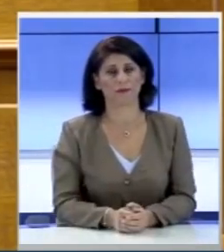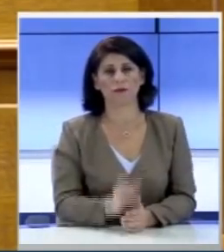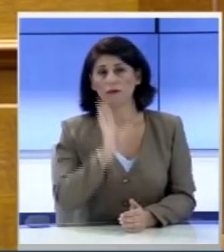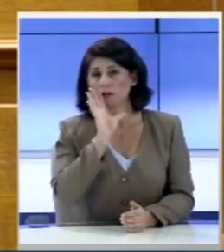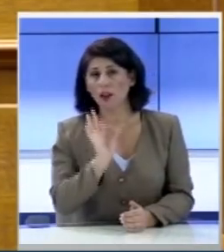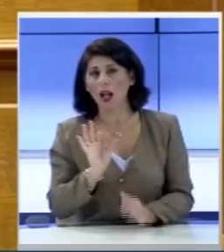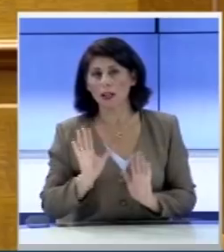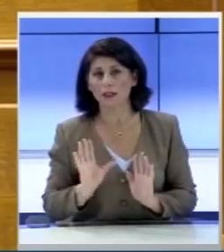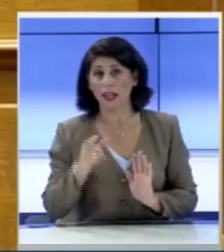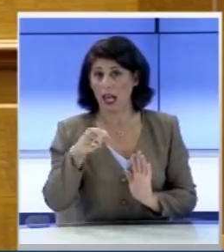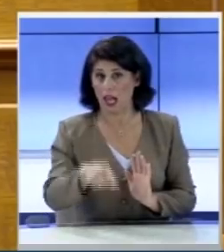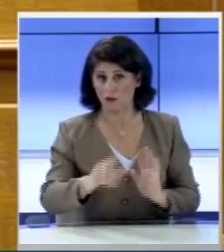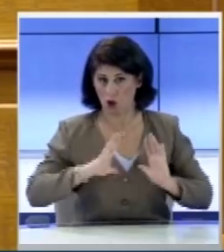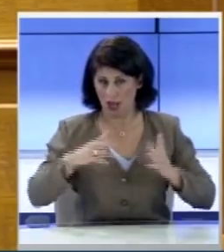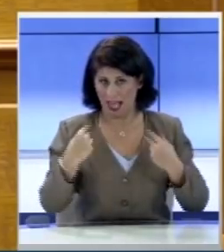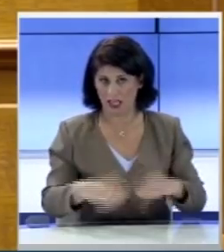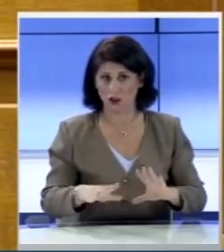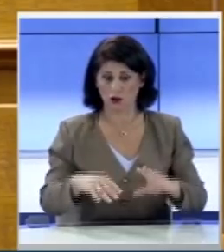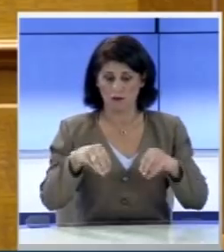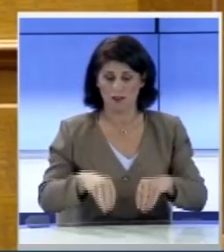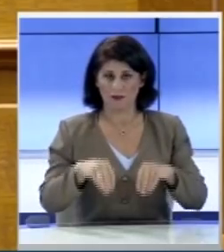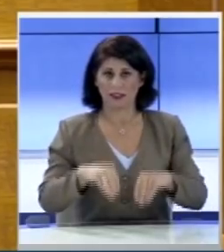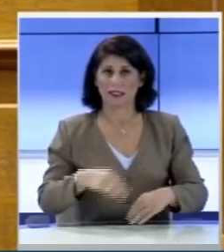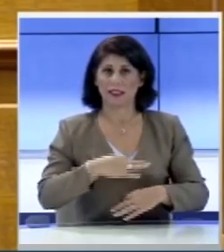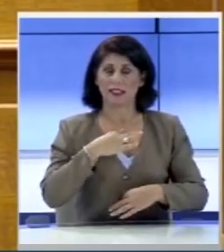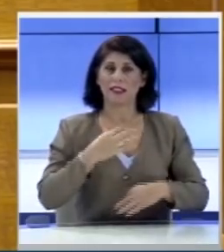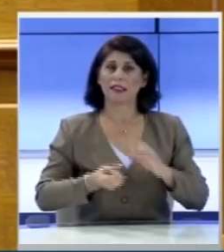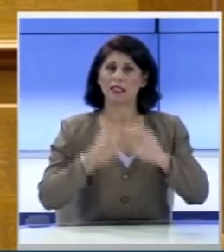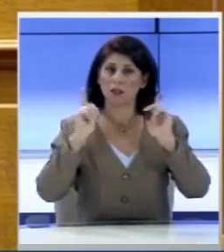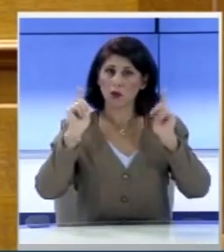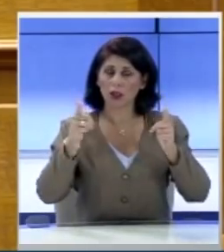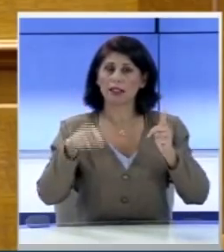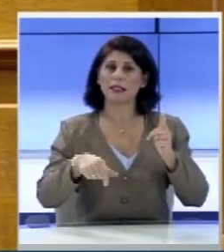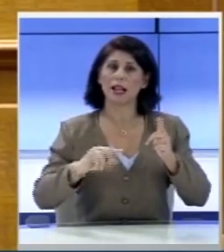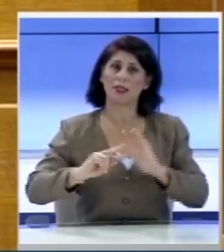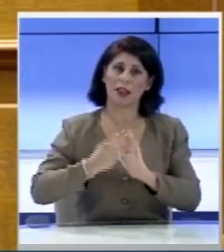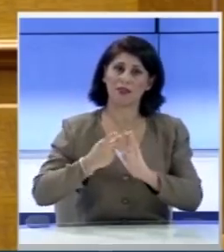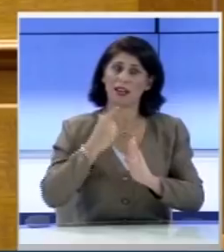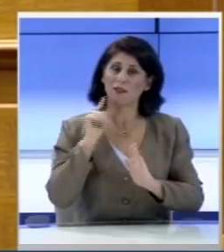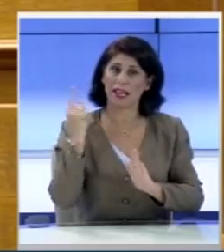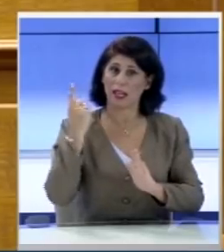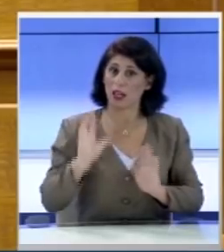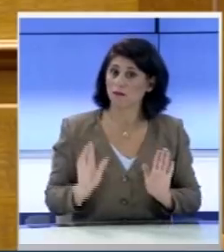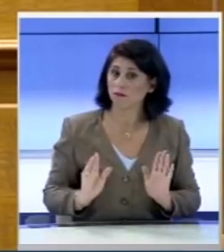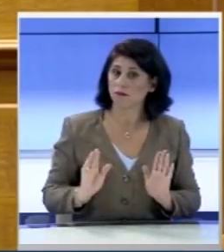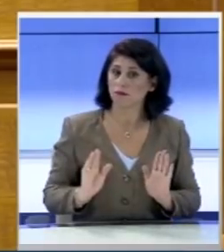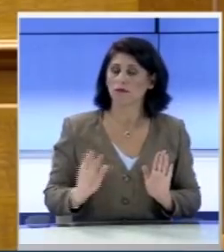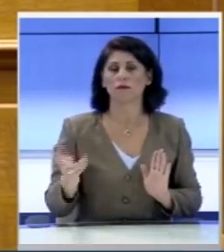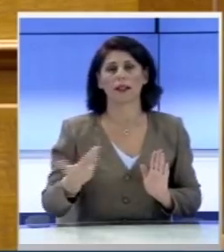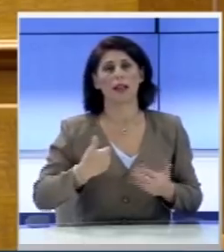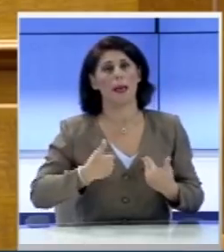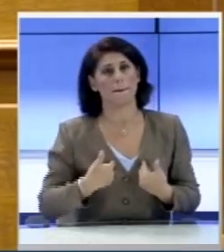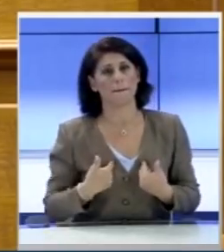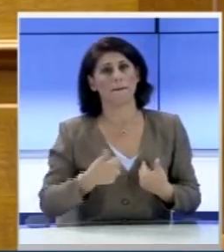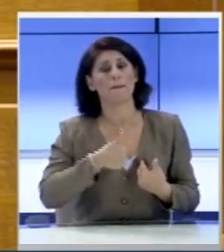Αλήθεια, αυτό το έσχος βαφτίζεται, κύριοι, της Νέας Δημοκρατίας ως δεύτερη ευκαιρία? Γιατί εμείς